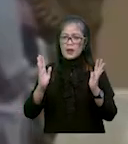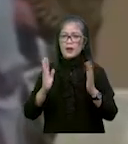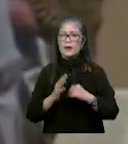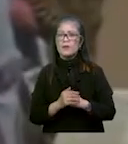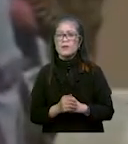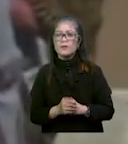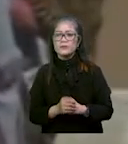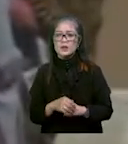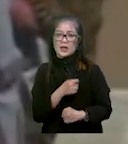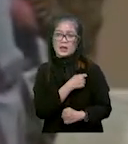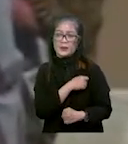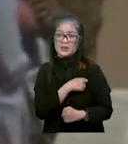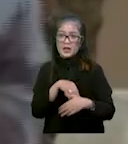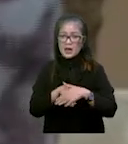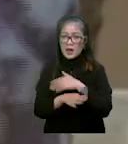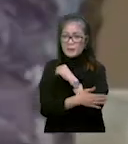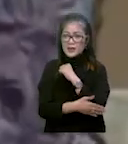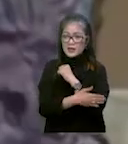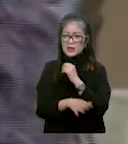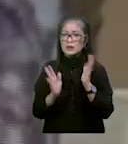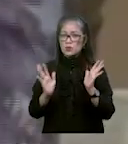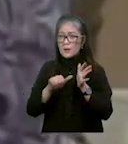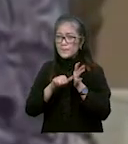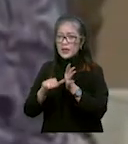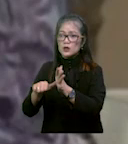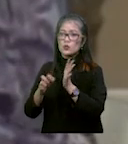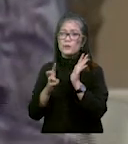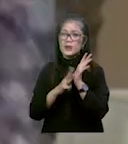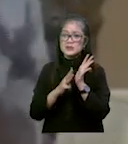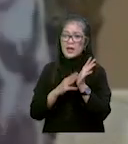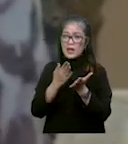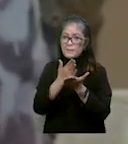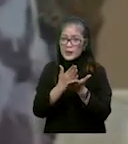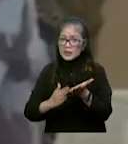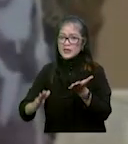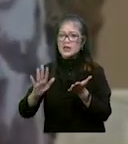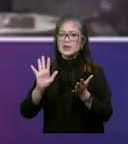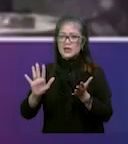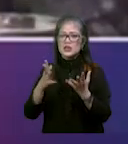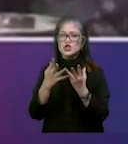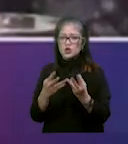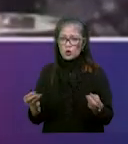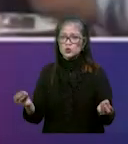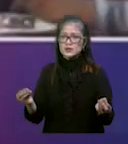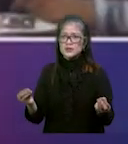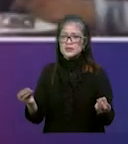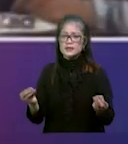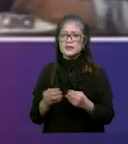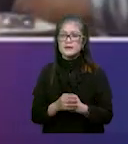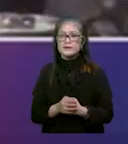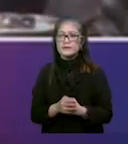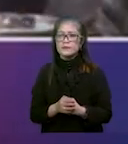Kemendagri juga akan memfasilitasi agar permasalahan mengenai dana bagi hasil akan terselesaikan tim liputan